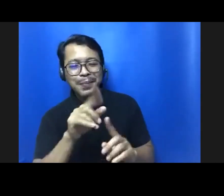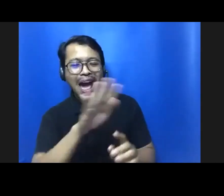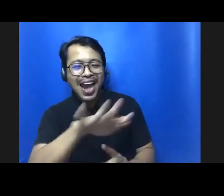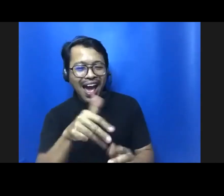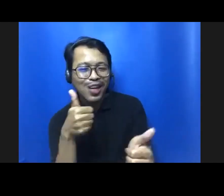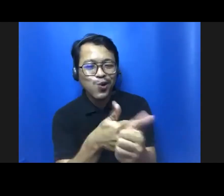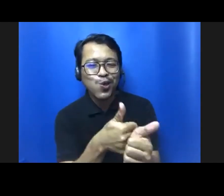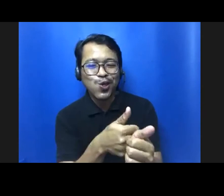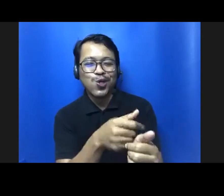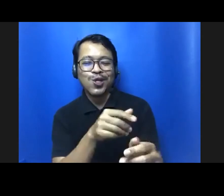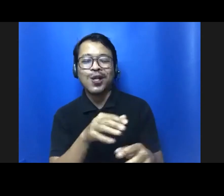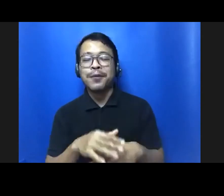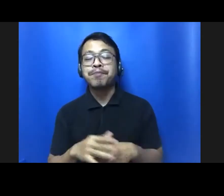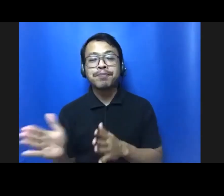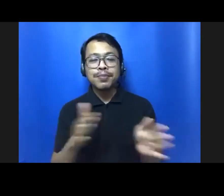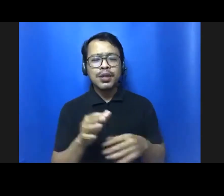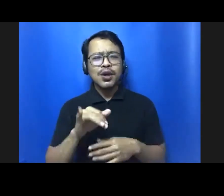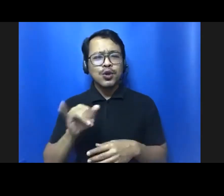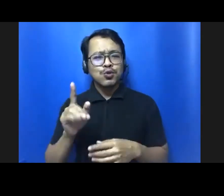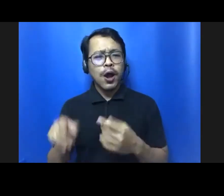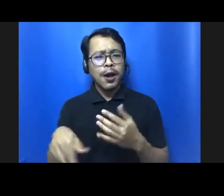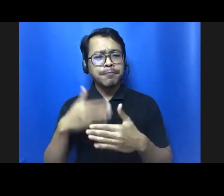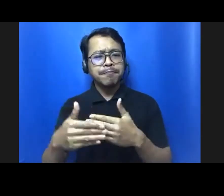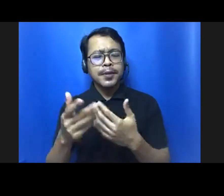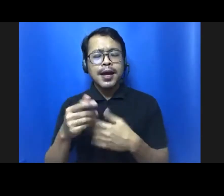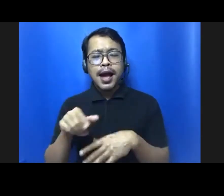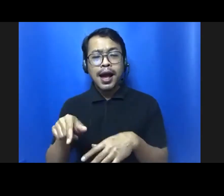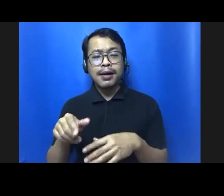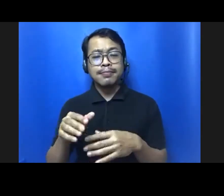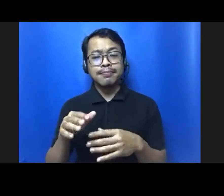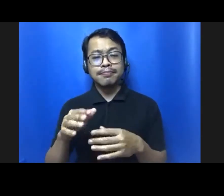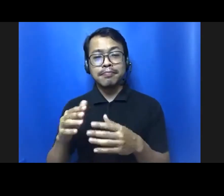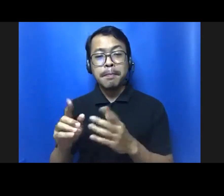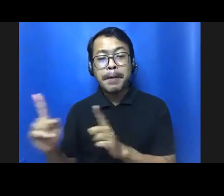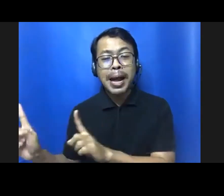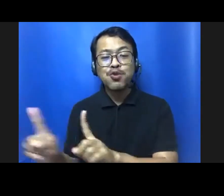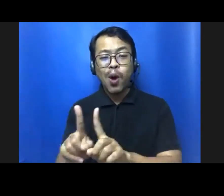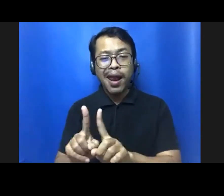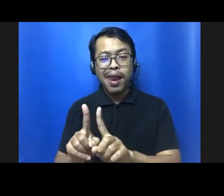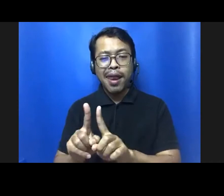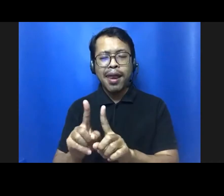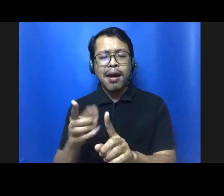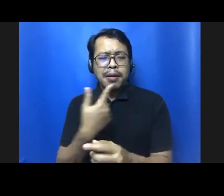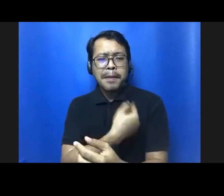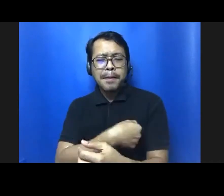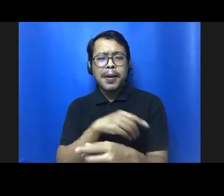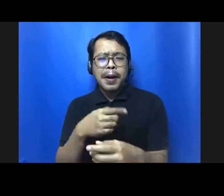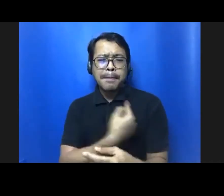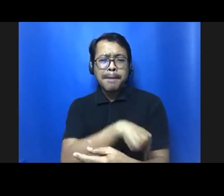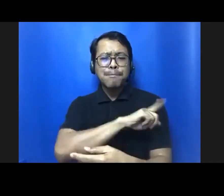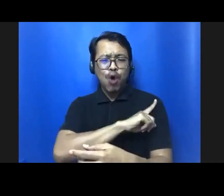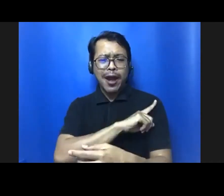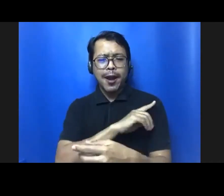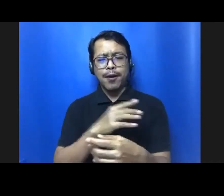juga pemanduan bakat dan minat anak-anak di SLB itu bisa berkelanjutan karena ini sekolahnya kan